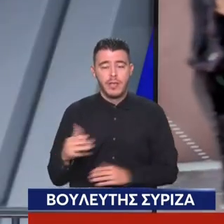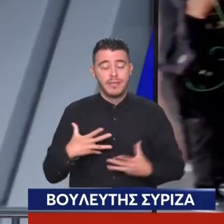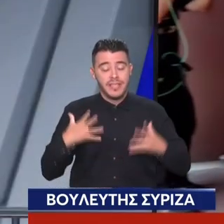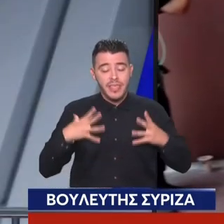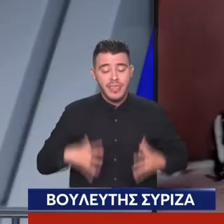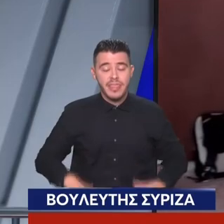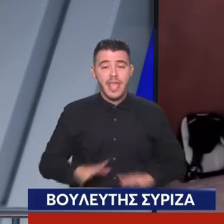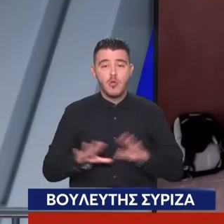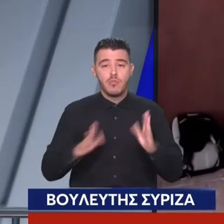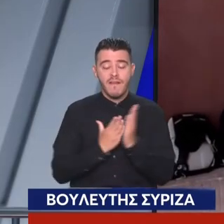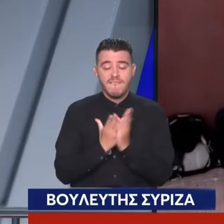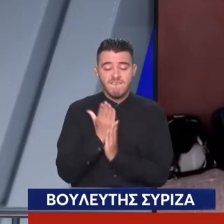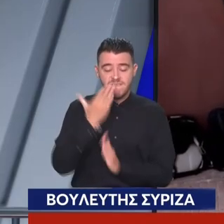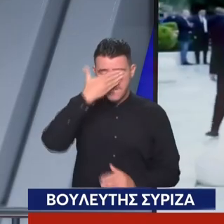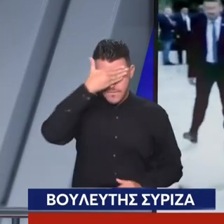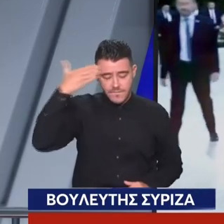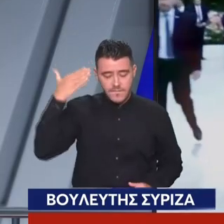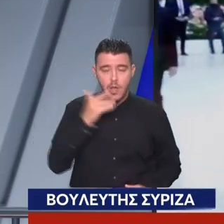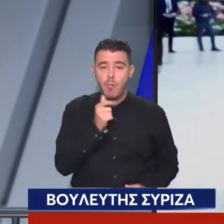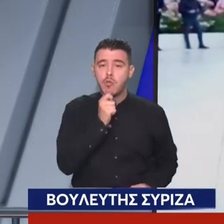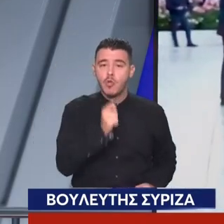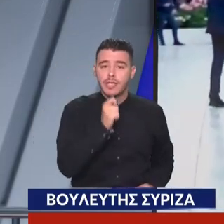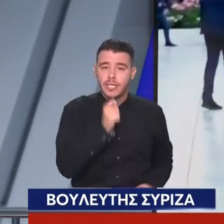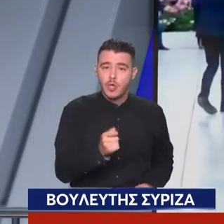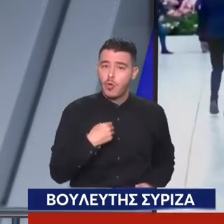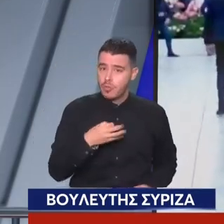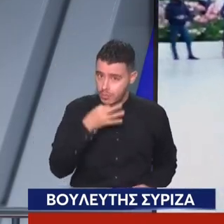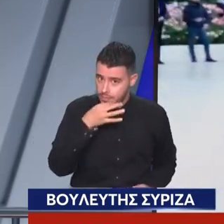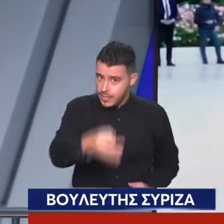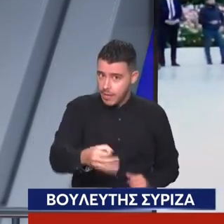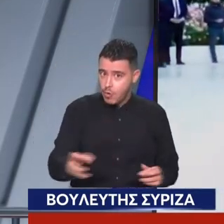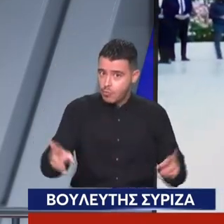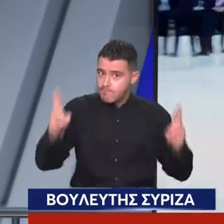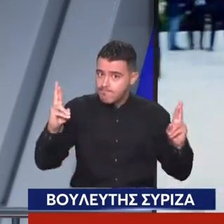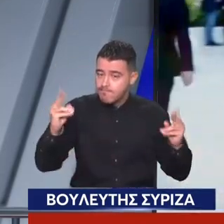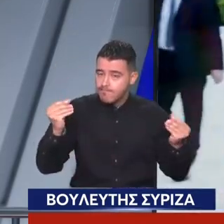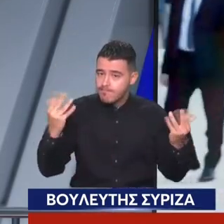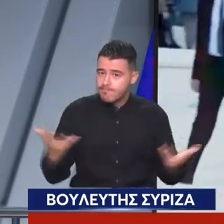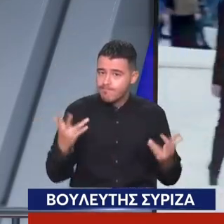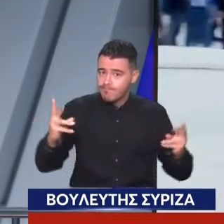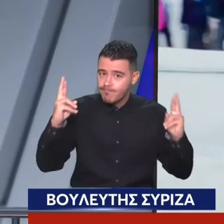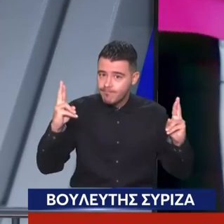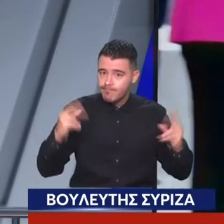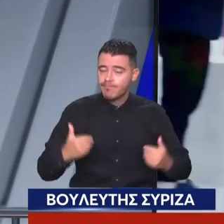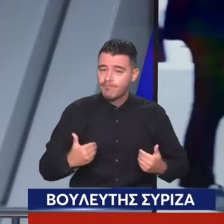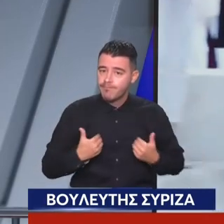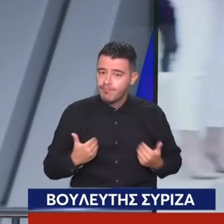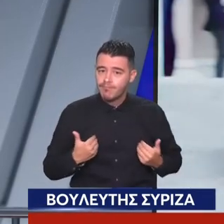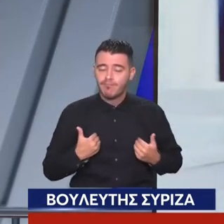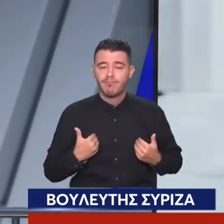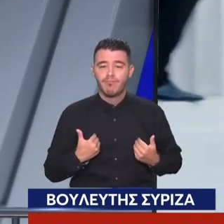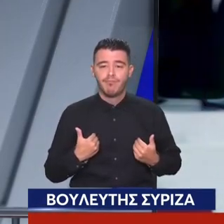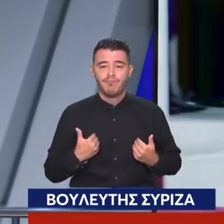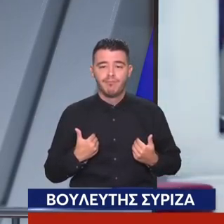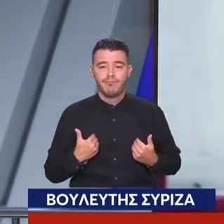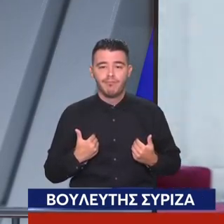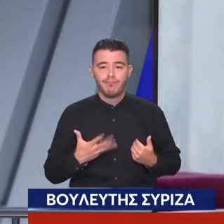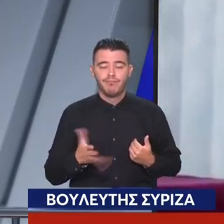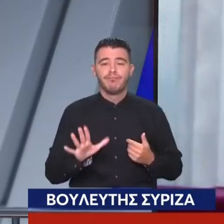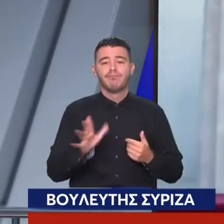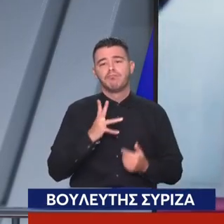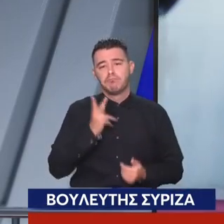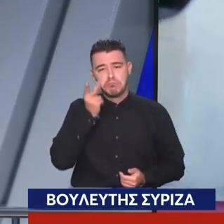κρατήσουμε το ήθος μας. Να πω και κάτι αισιόδοξο. Έχω κι εγώ ως νεότερος ζήσει, ως τηλεθεατής